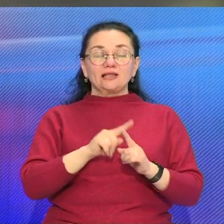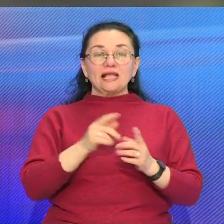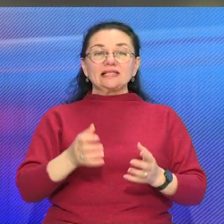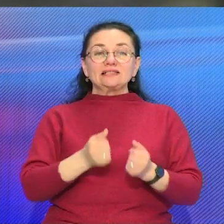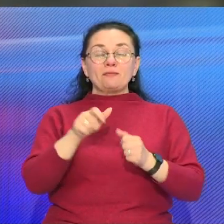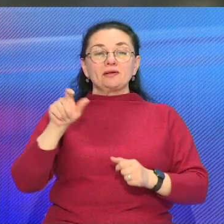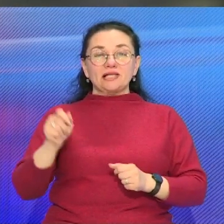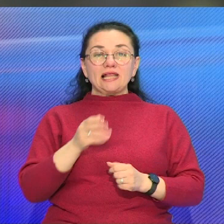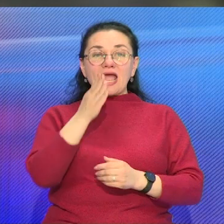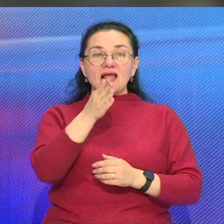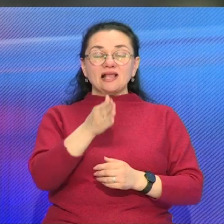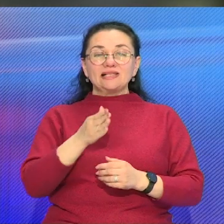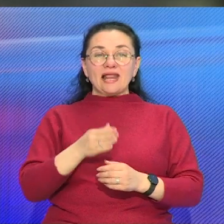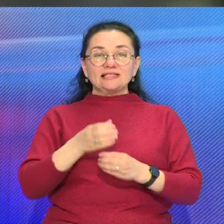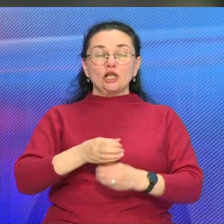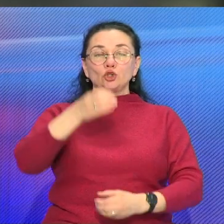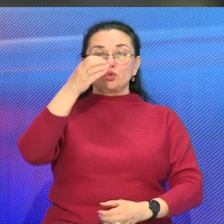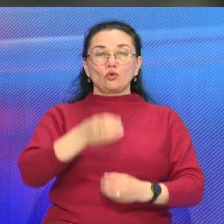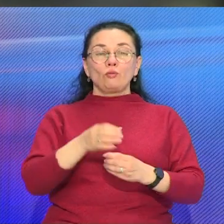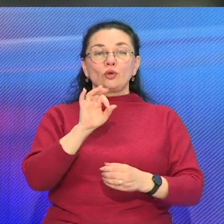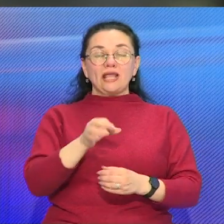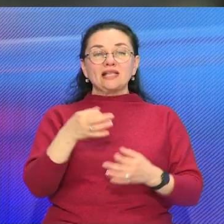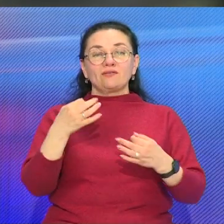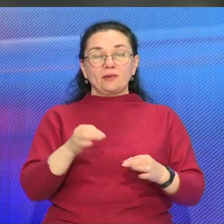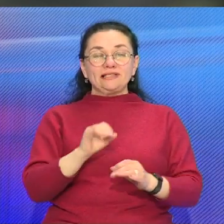выратовальники разрезали трубу и вызволили дитя.